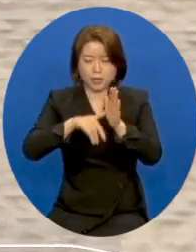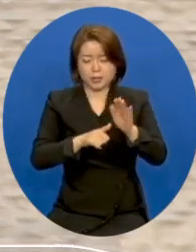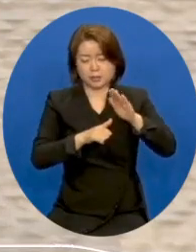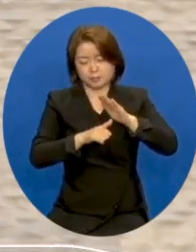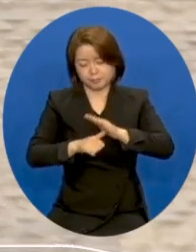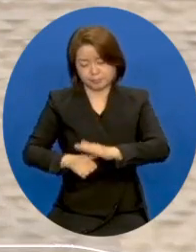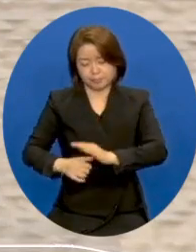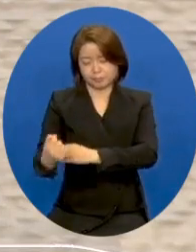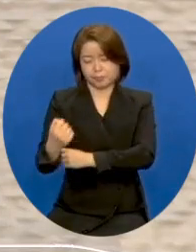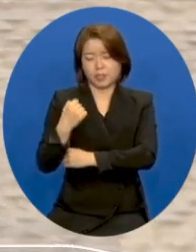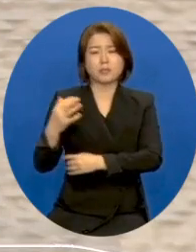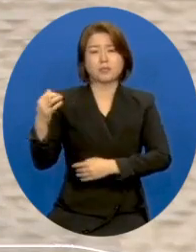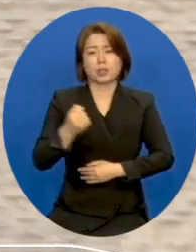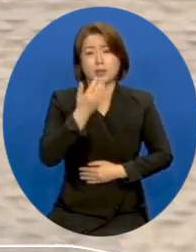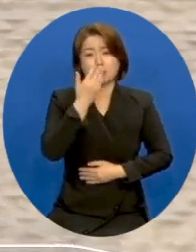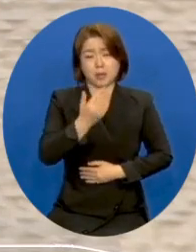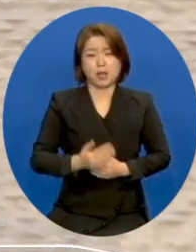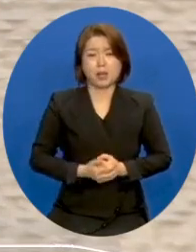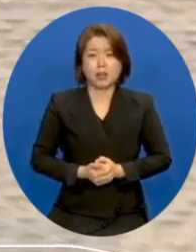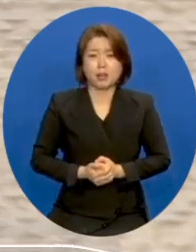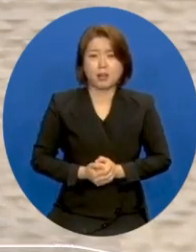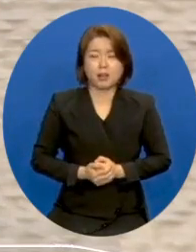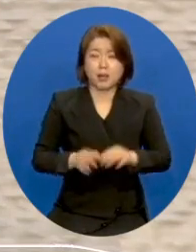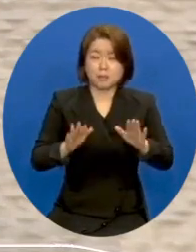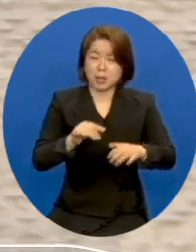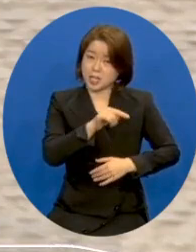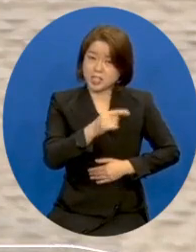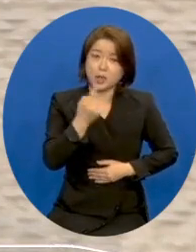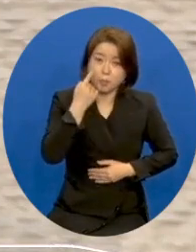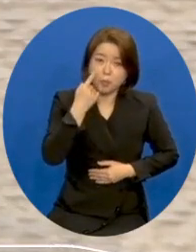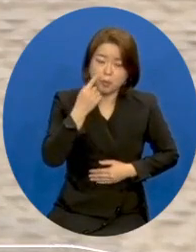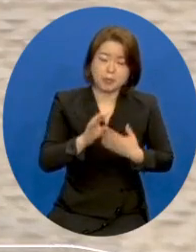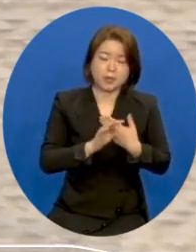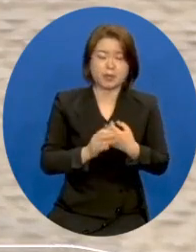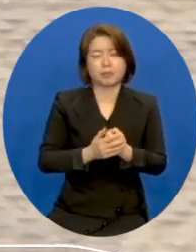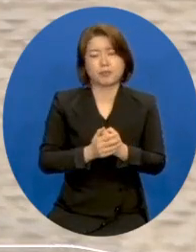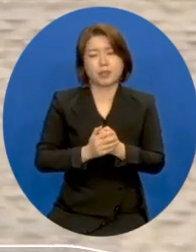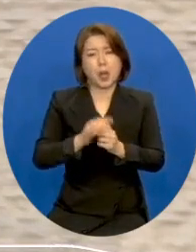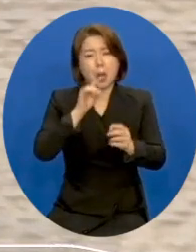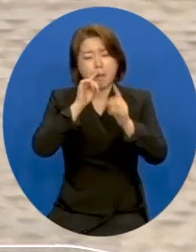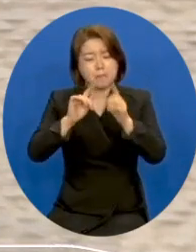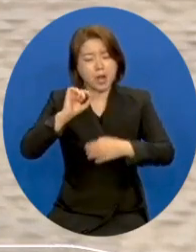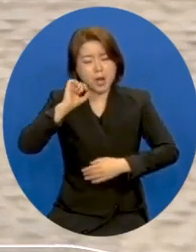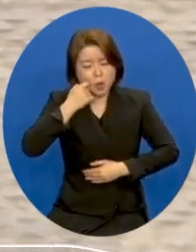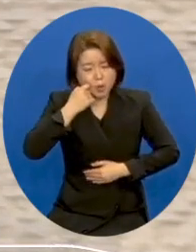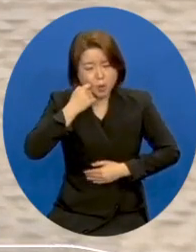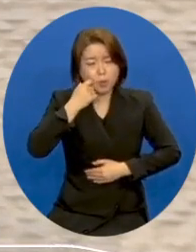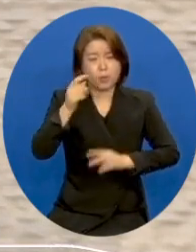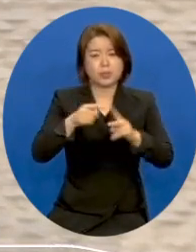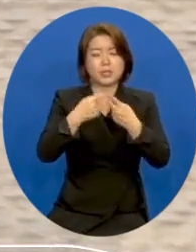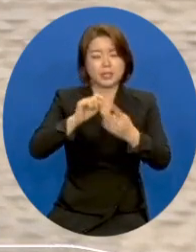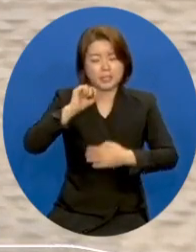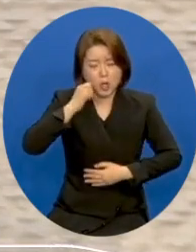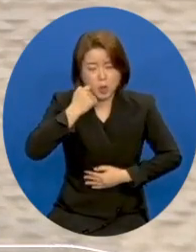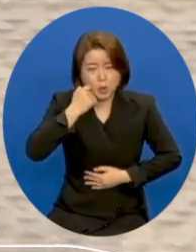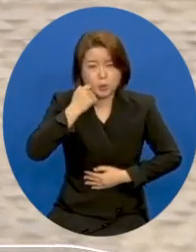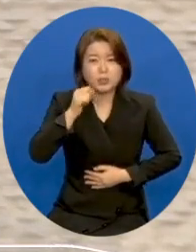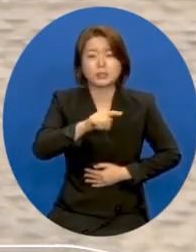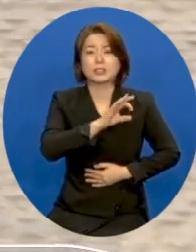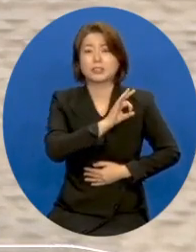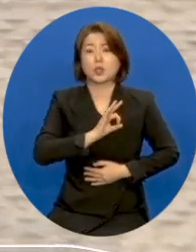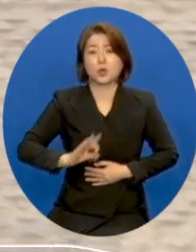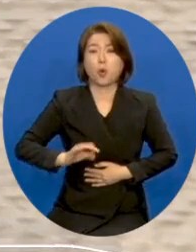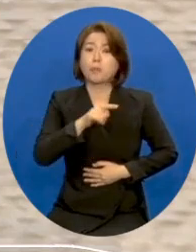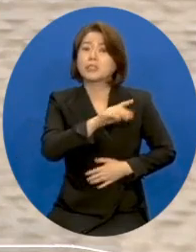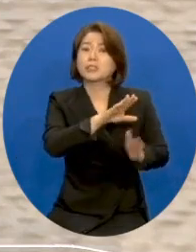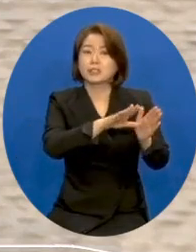힘을 얻었습니다. 자, 그걸 보면 말할 수 없고 이해할 수 없는 고난을 겪었던 그 욥의